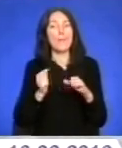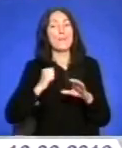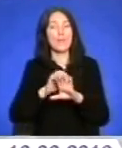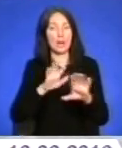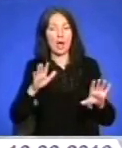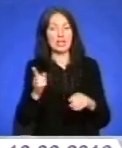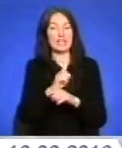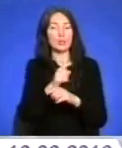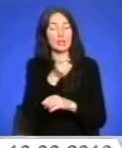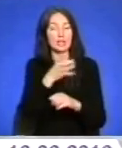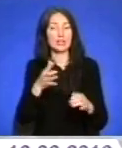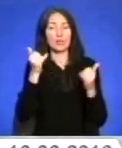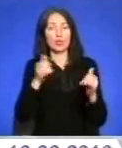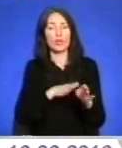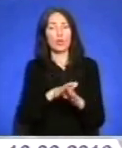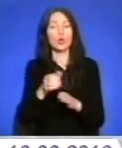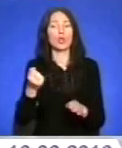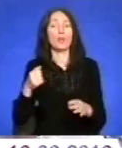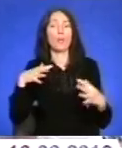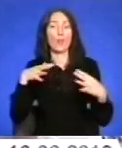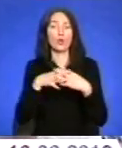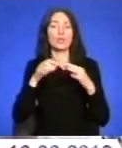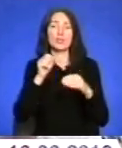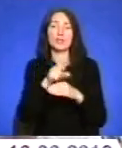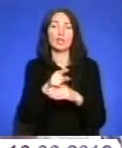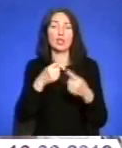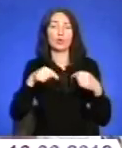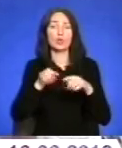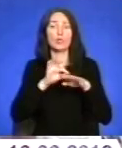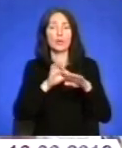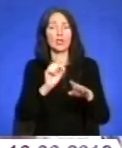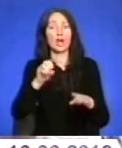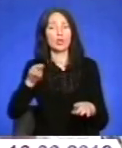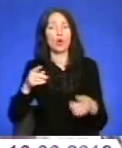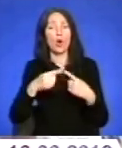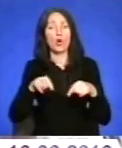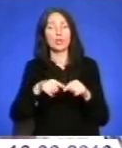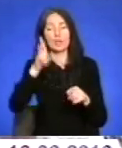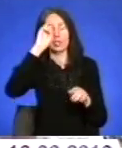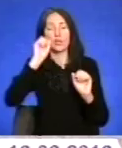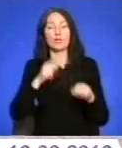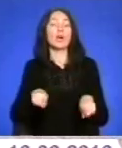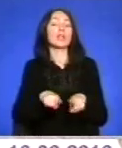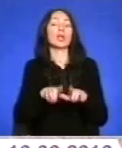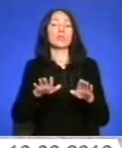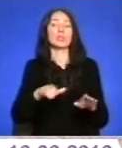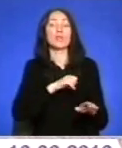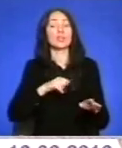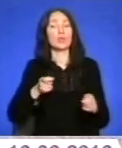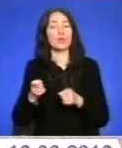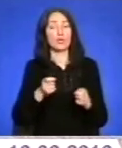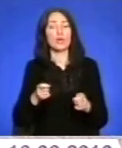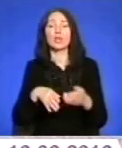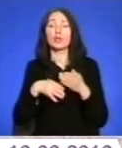нині виконує бойові завдання у зоні проведення АТО. Органи державної влади і місцевого самоврядування нашого краю всіляко